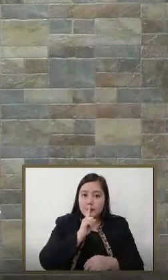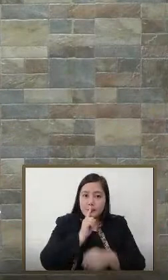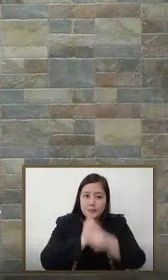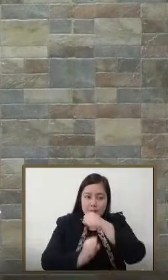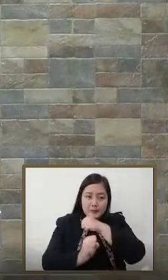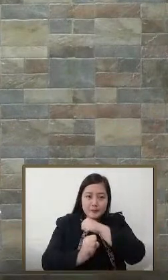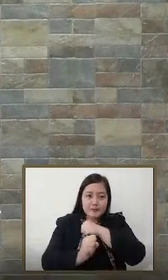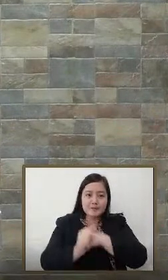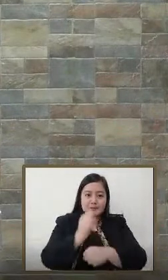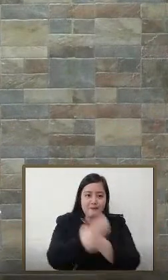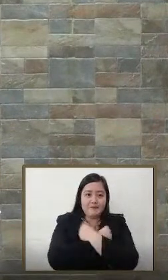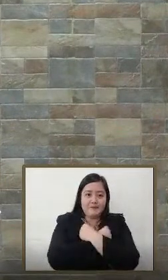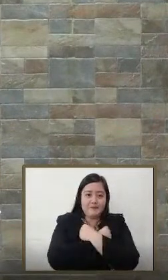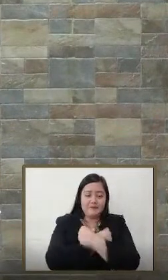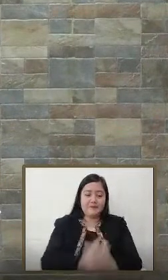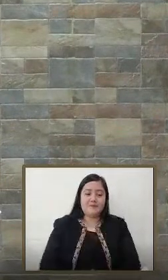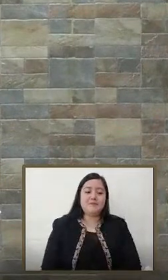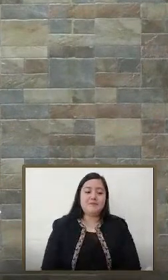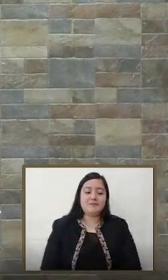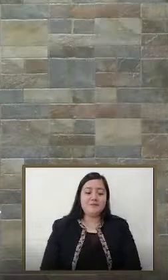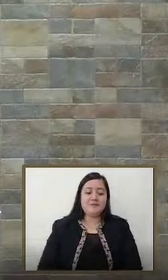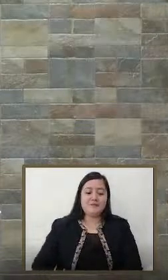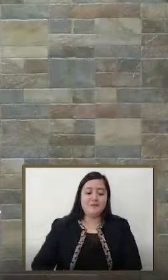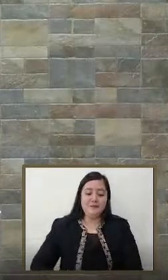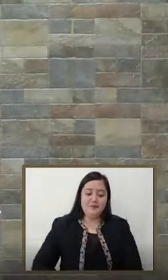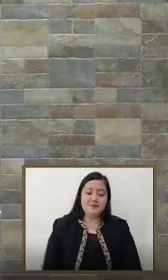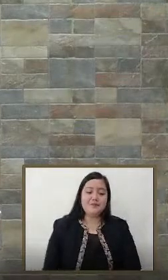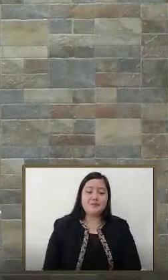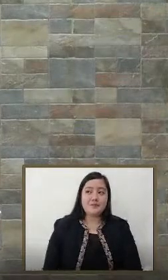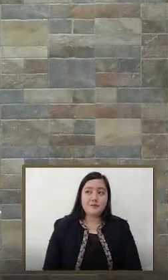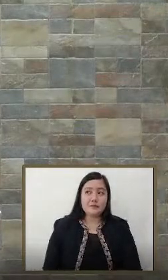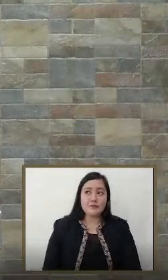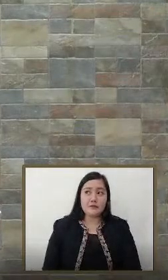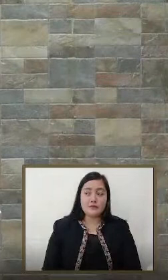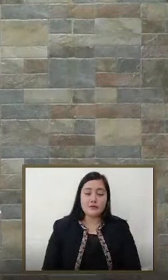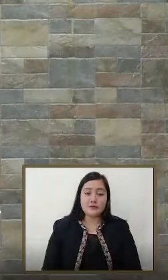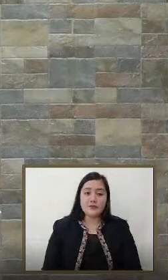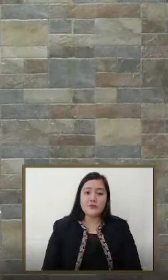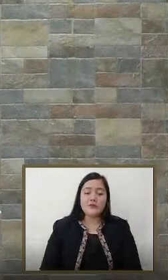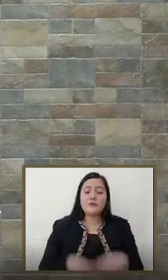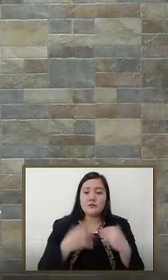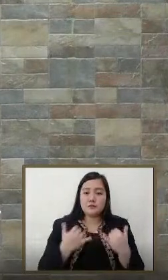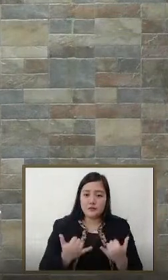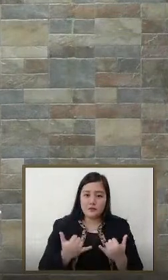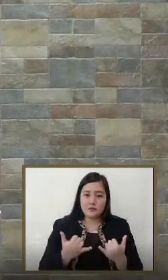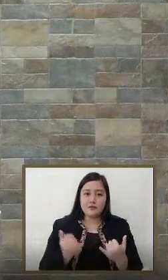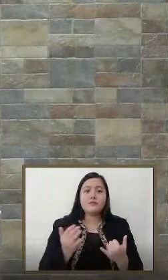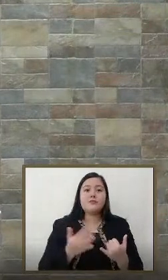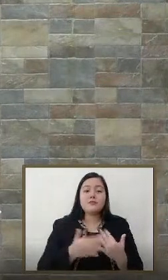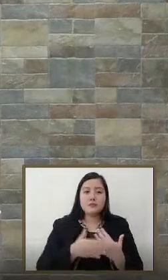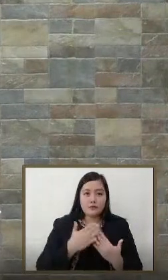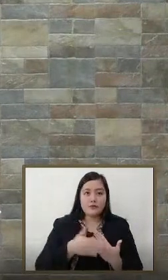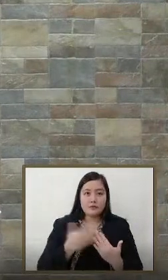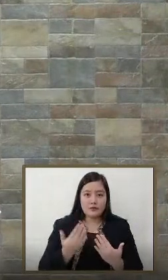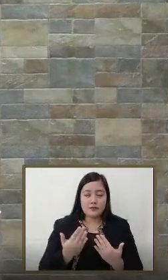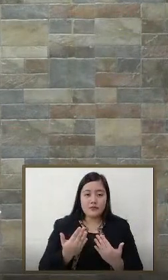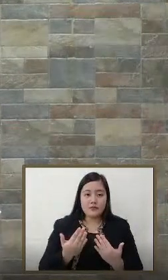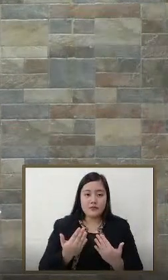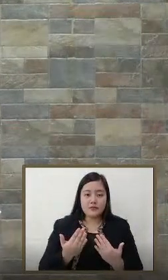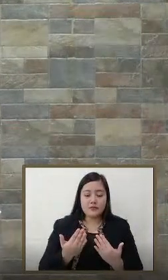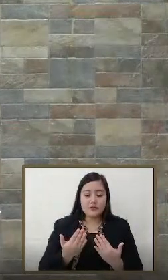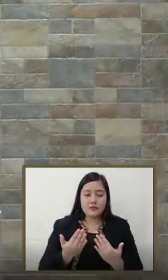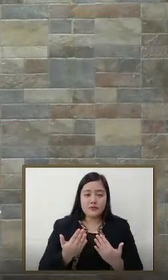Tandaan po natin yan. And here's the thing, kapatid. Madali mong pakisamahan. Ang isang tao na may